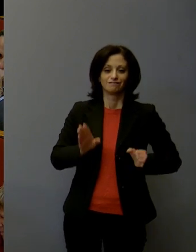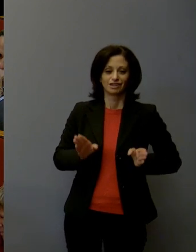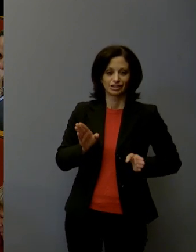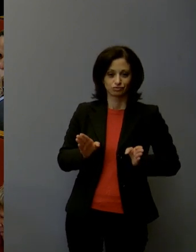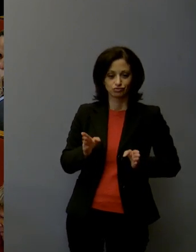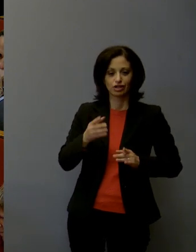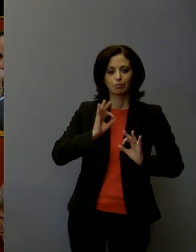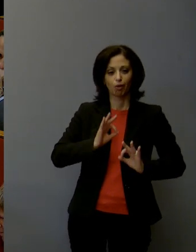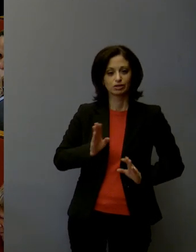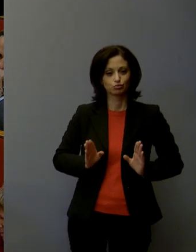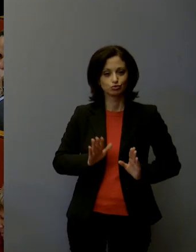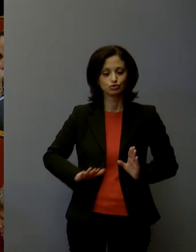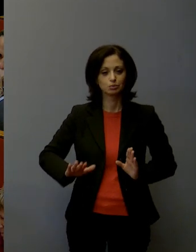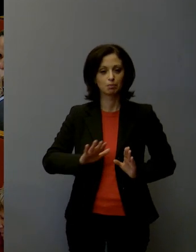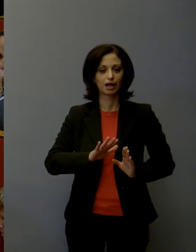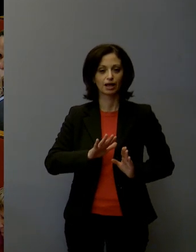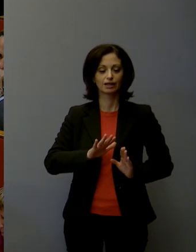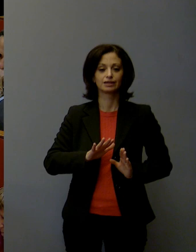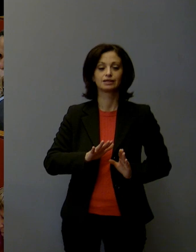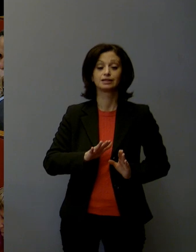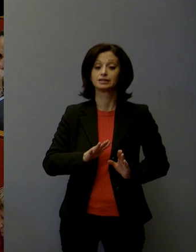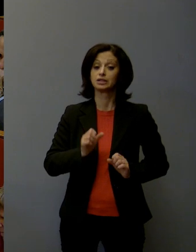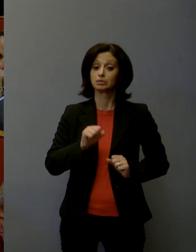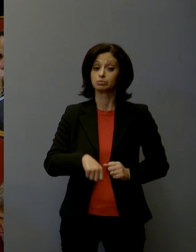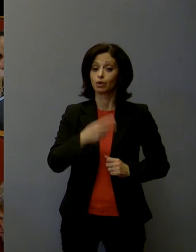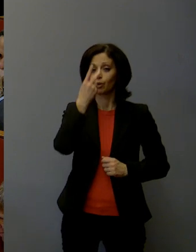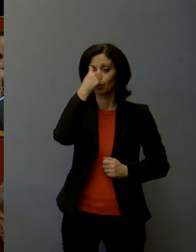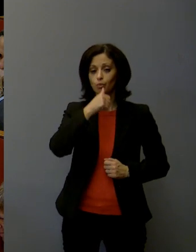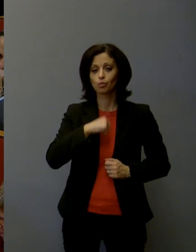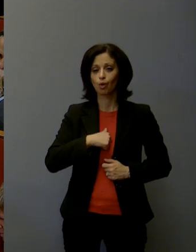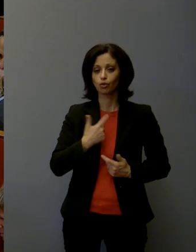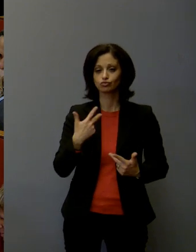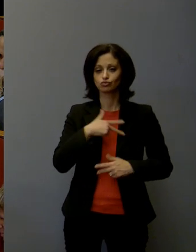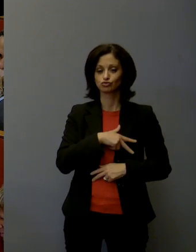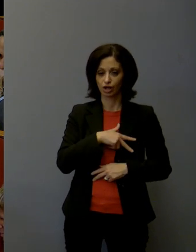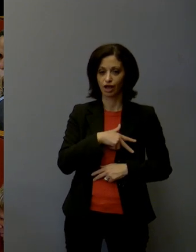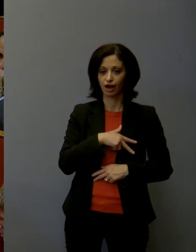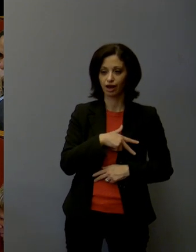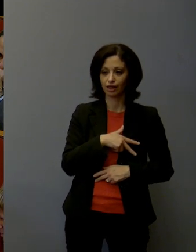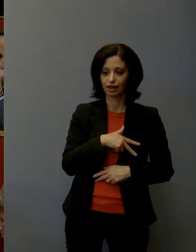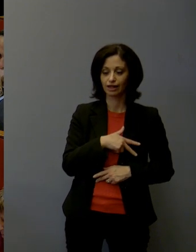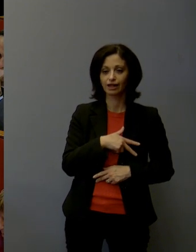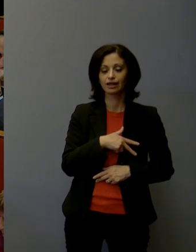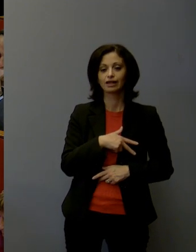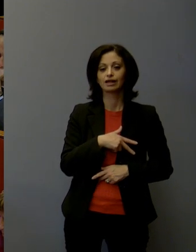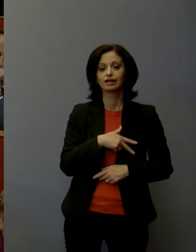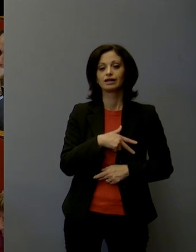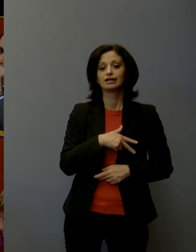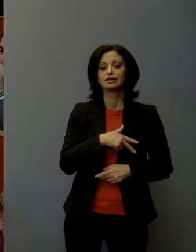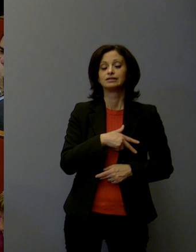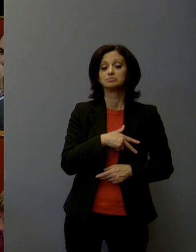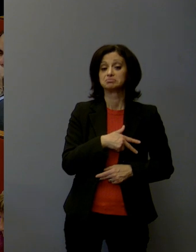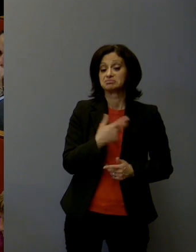la Polizia Municipale ehm può avere una funzione sociale diversa e per certi versi